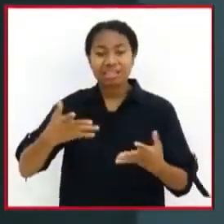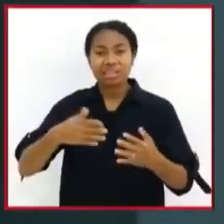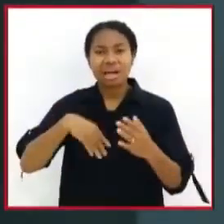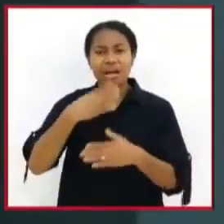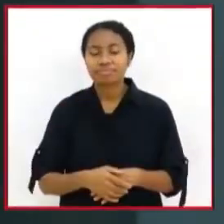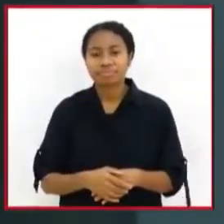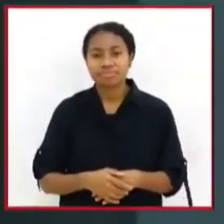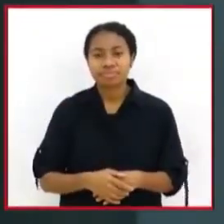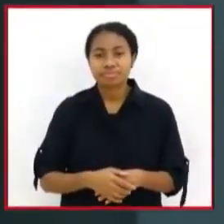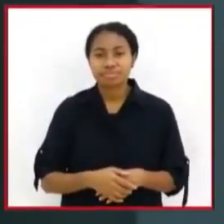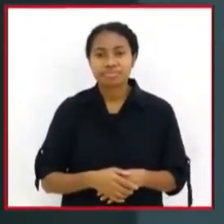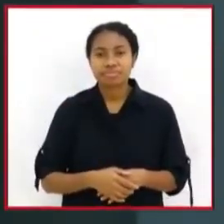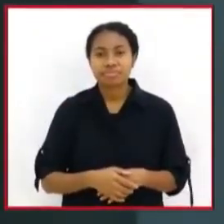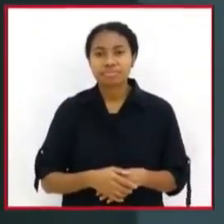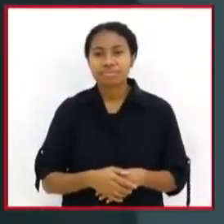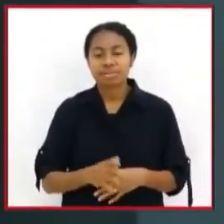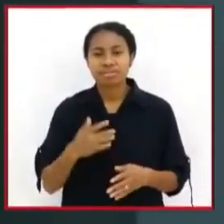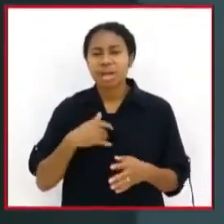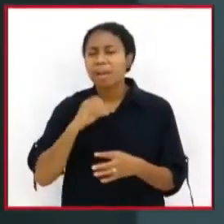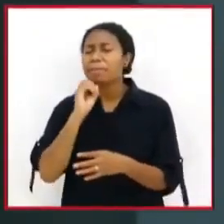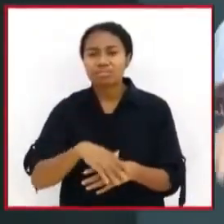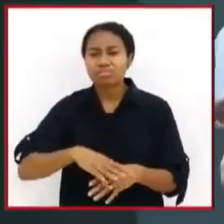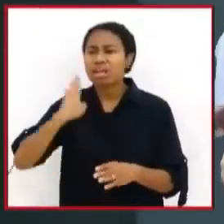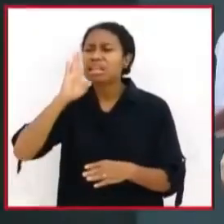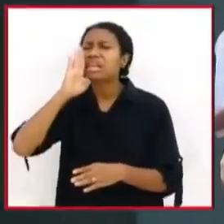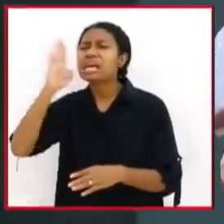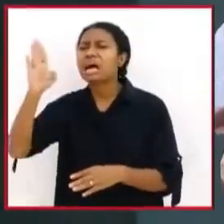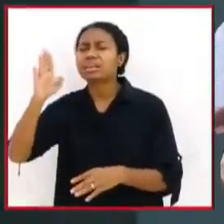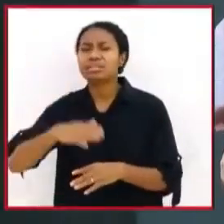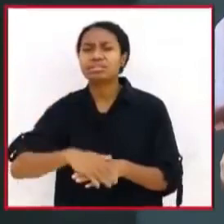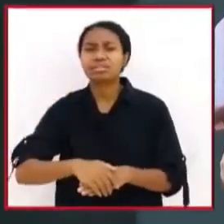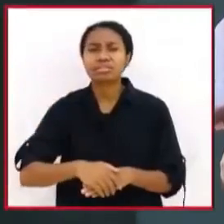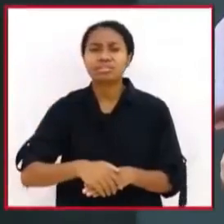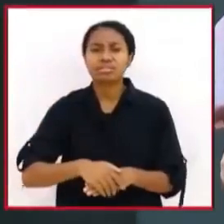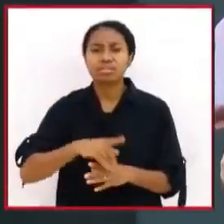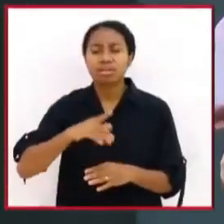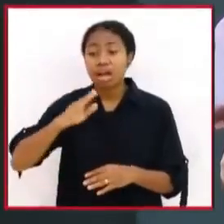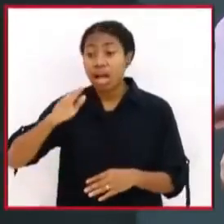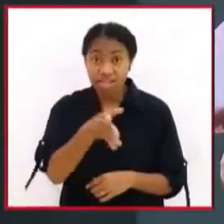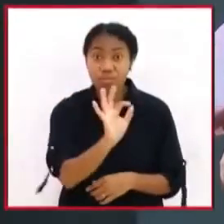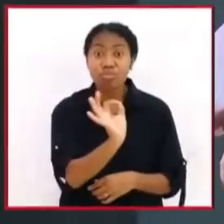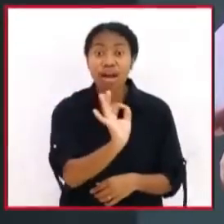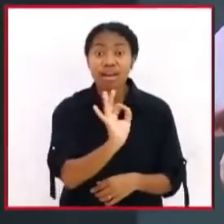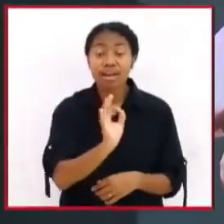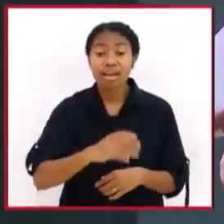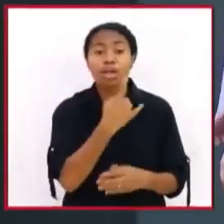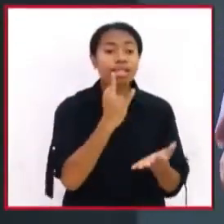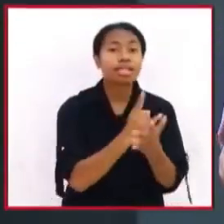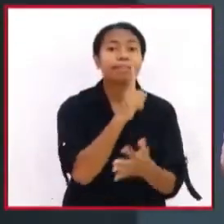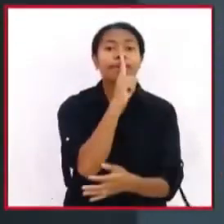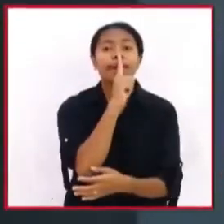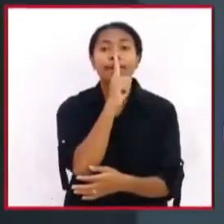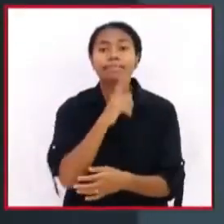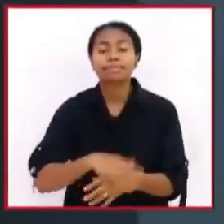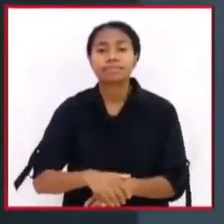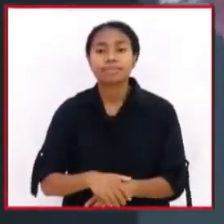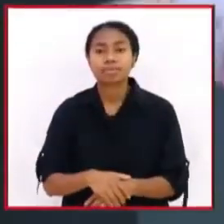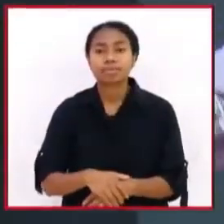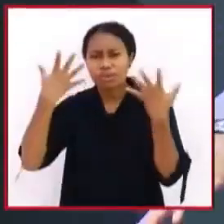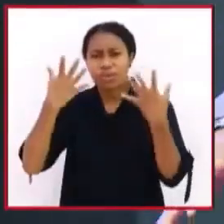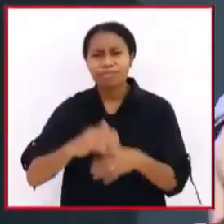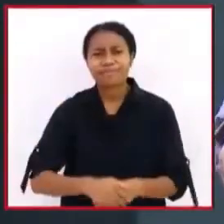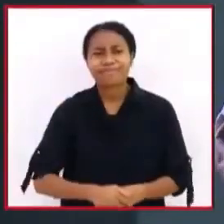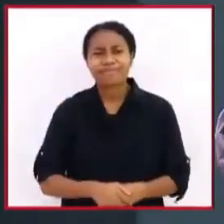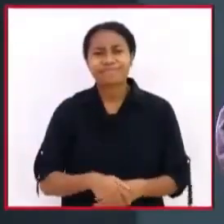itu Giliran saya lalu saya berteriak kepada mereka anak ular-ular atau bukan mereka diam begitu Mereka bilang